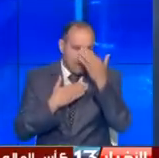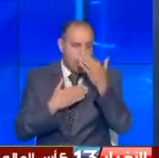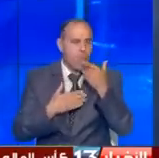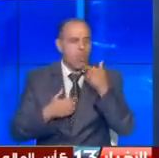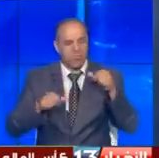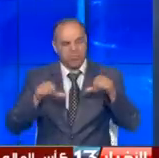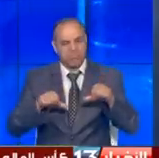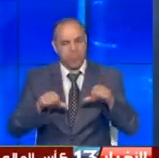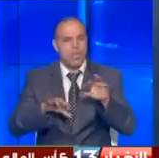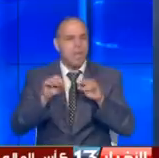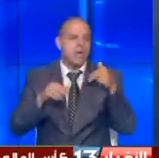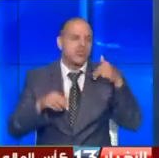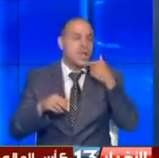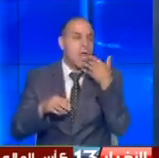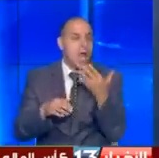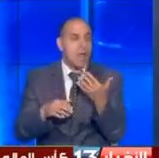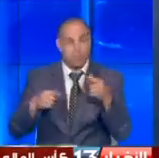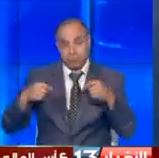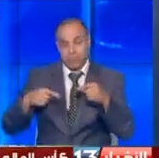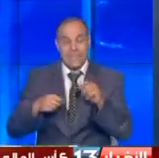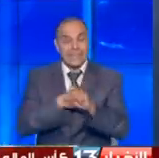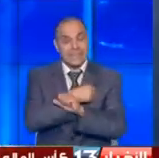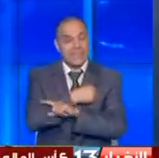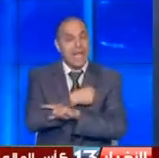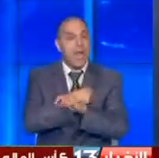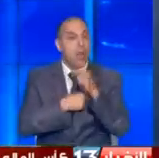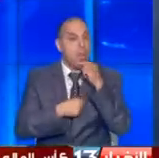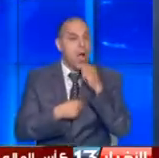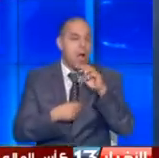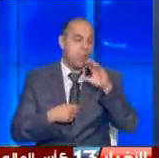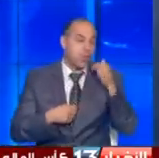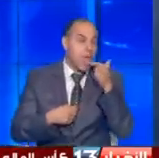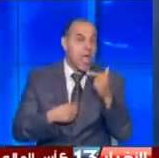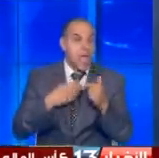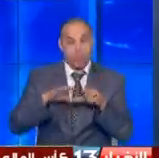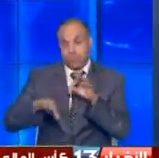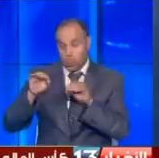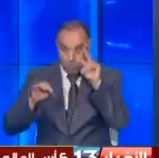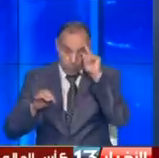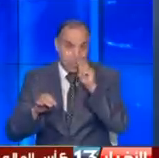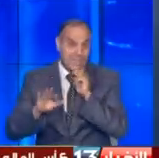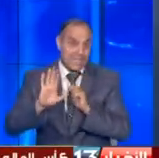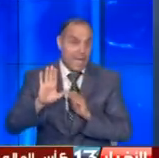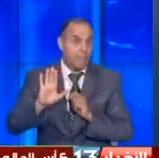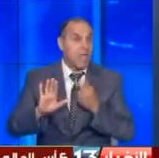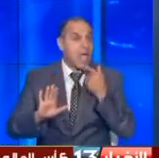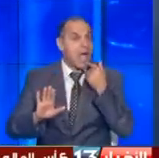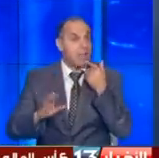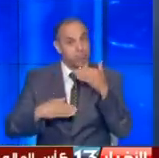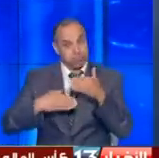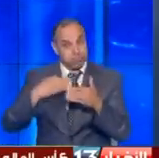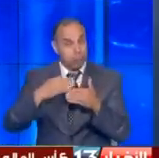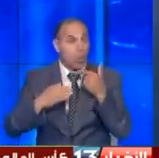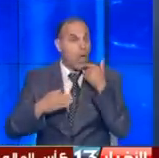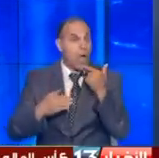إيجلز منتخب نيجيريا في انتظار مواجهة السنغال وبولونيا، وسيكون لزاما على العناصر الوطنية التونسية وبتركيبة